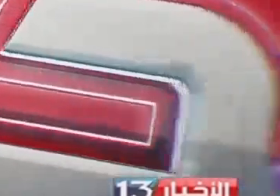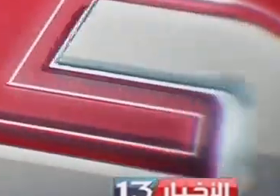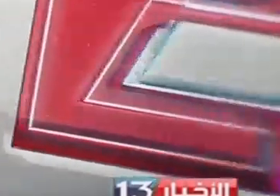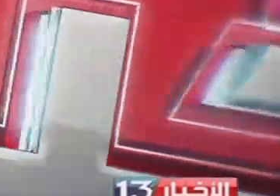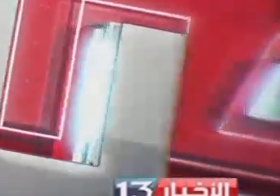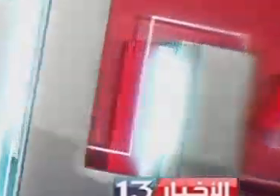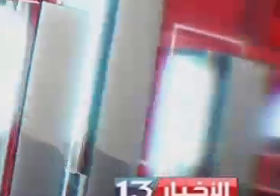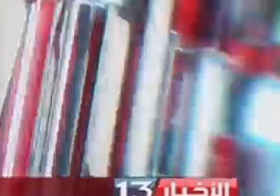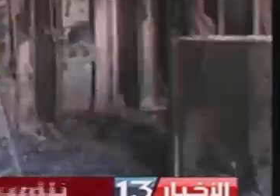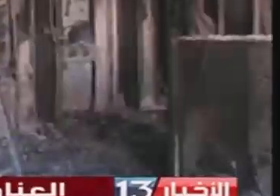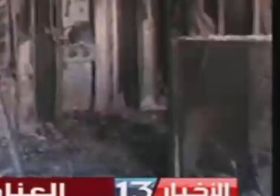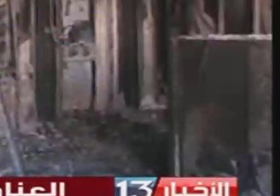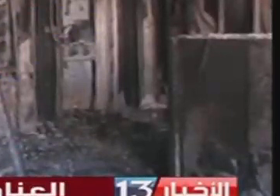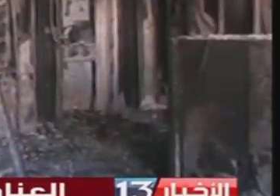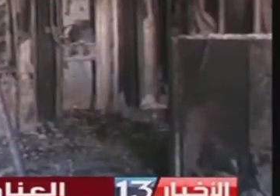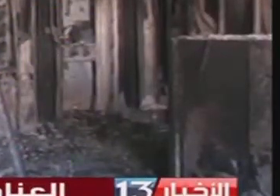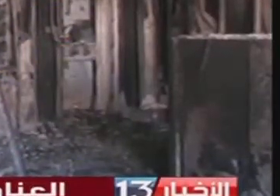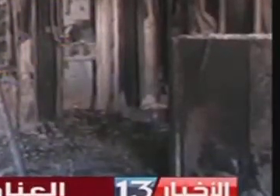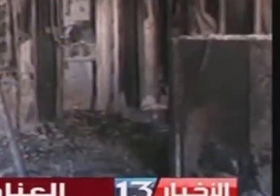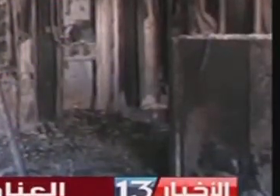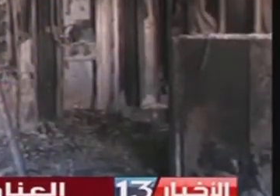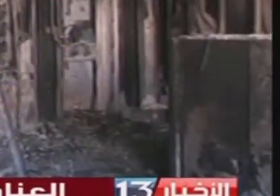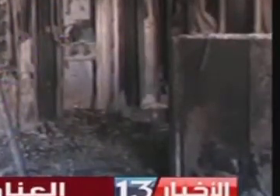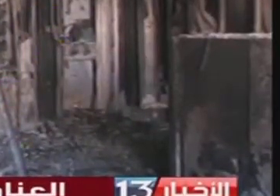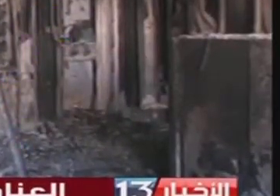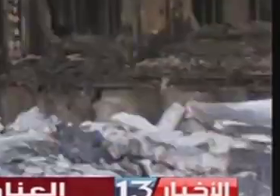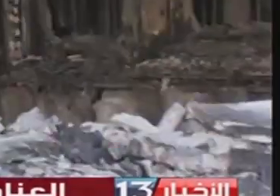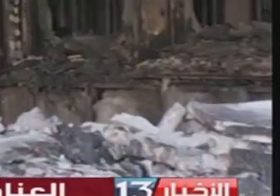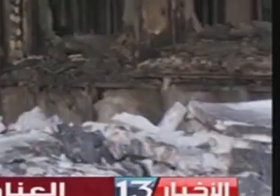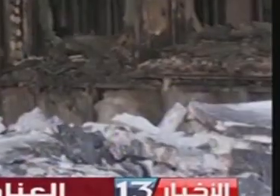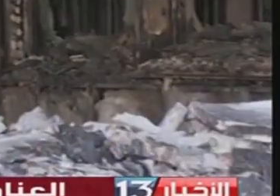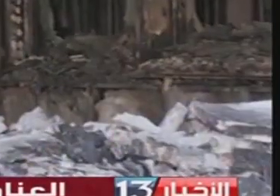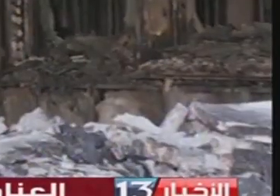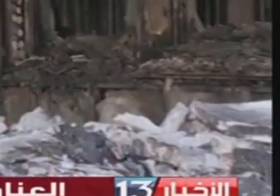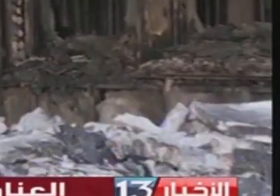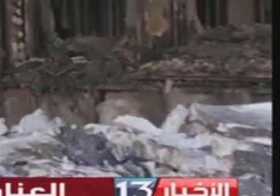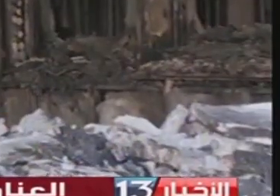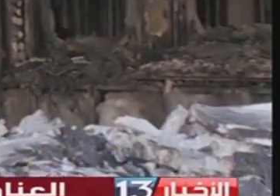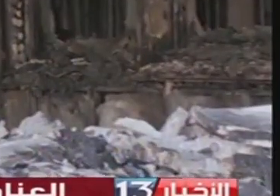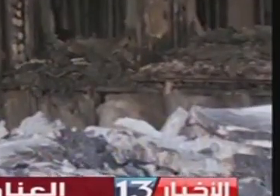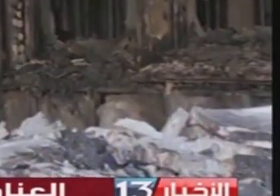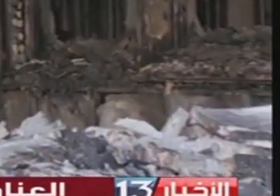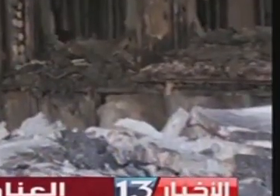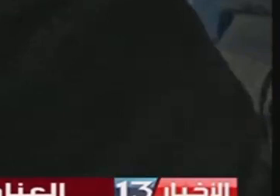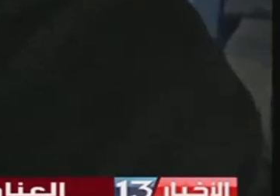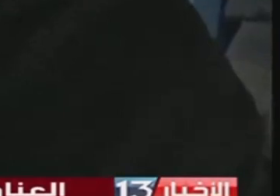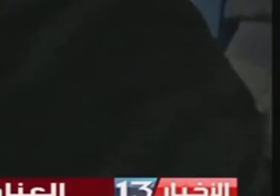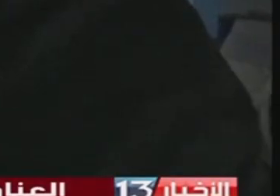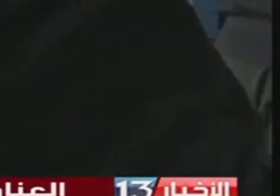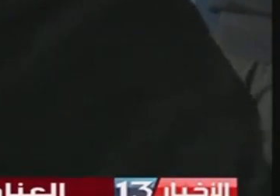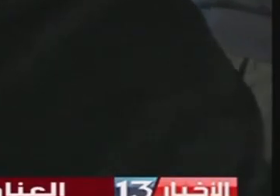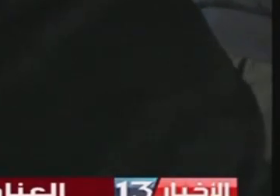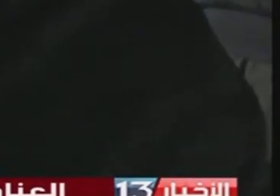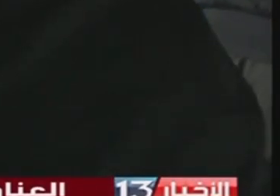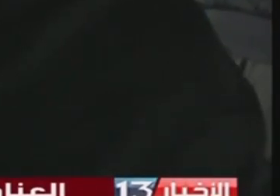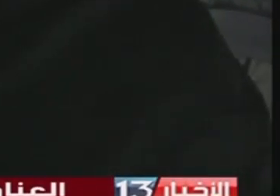البنتاغون يرد بسلسله ضربات جويه على استهداف معسكر شمالي العاصمه العراقيه مما اسفر عن مقتل ممكن